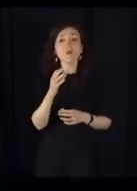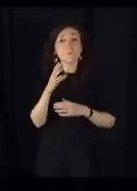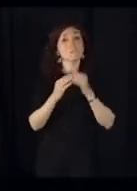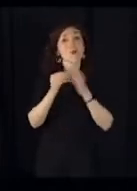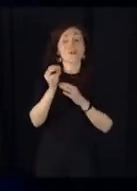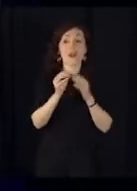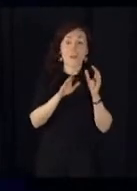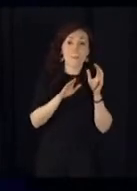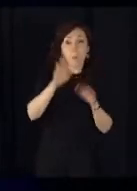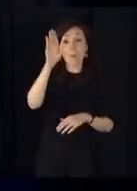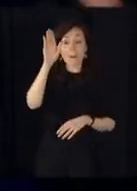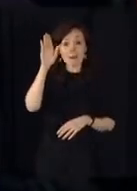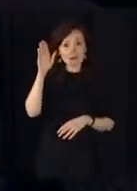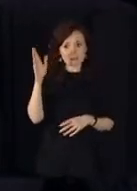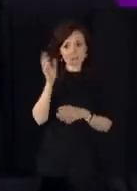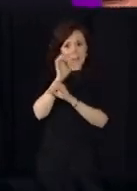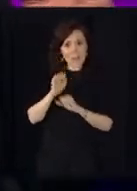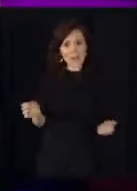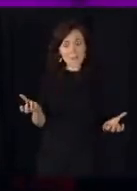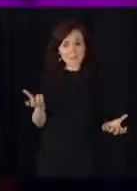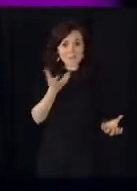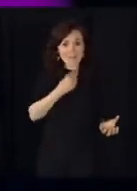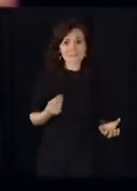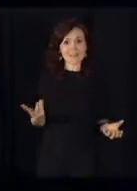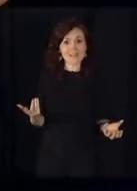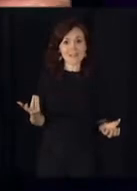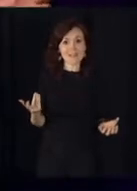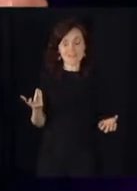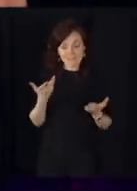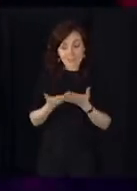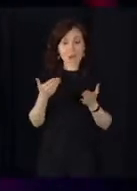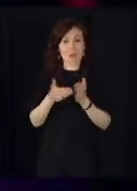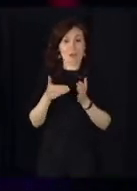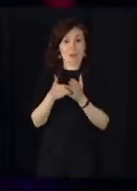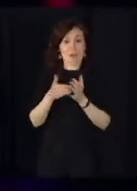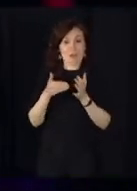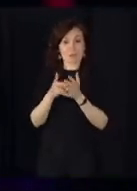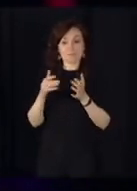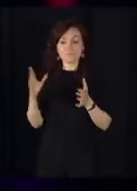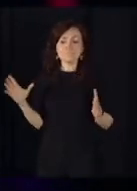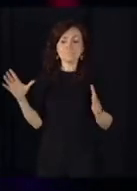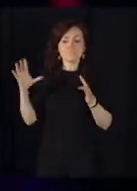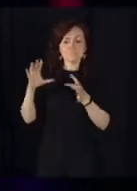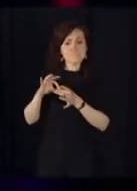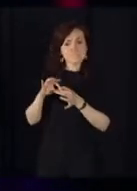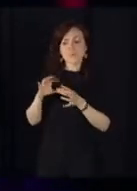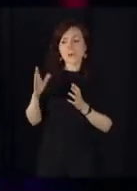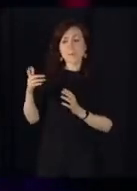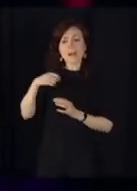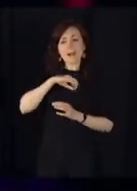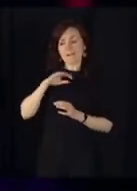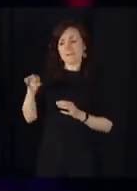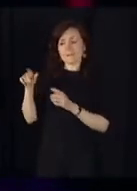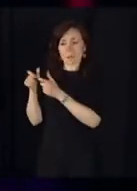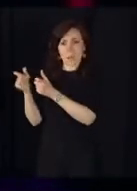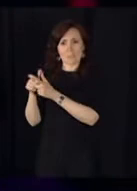magnifique. Et au-delà encore, une alliance s'est mise en place avec un manifeste qui a été signé par une